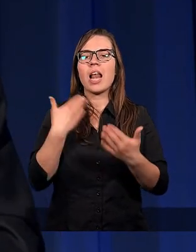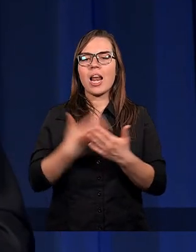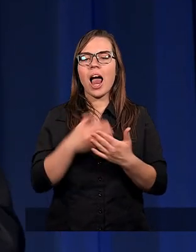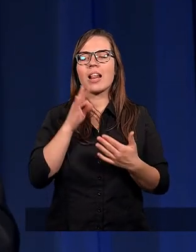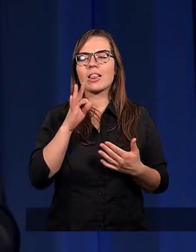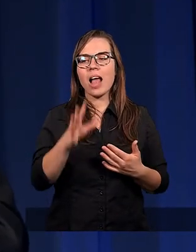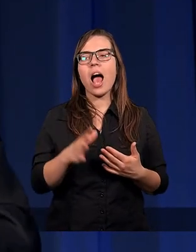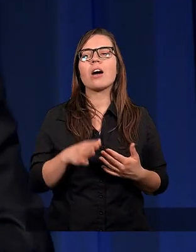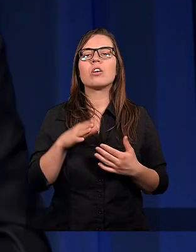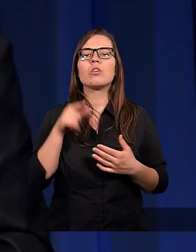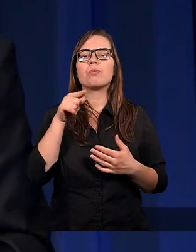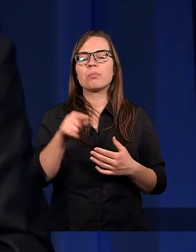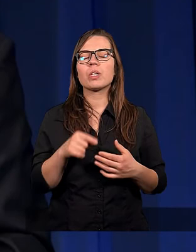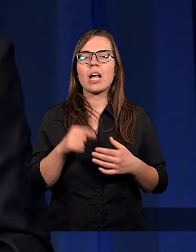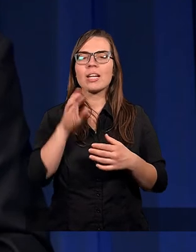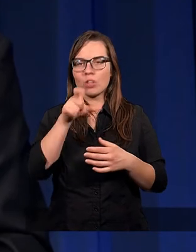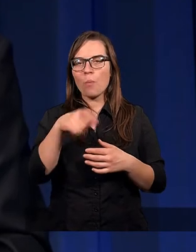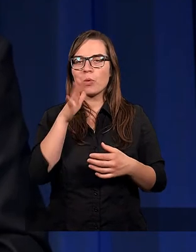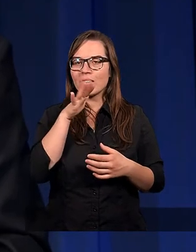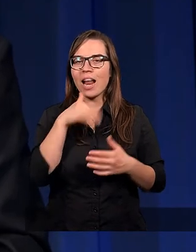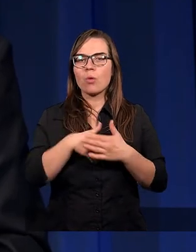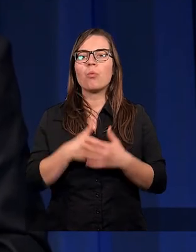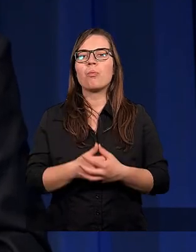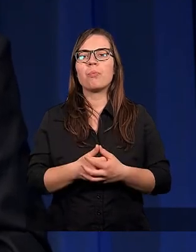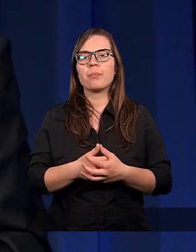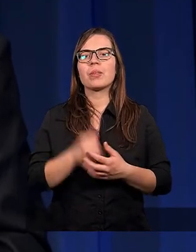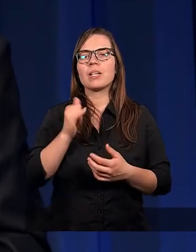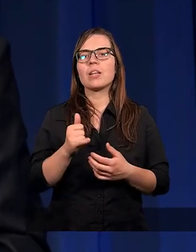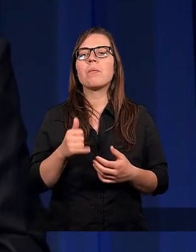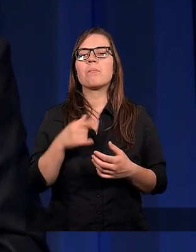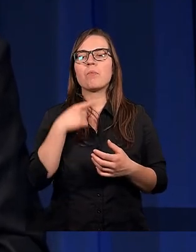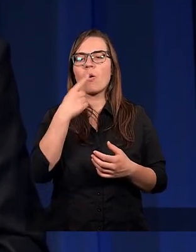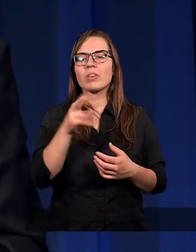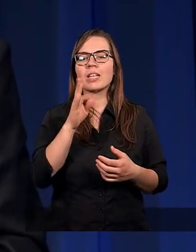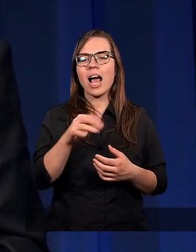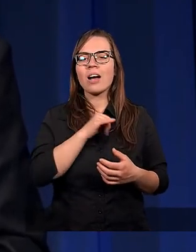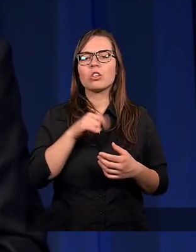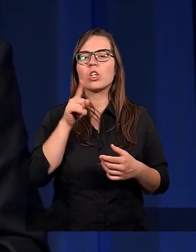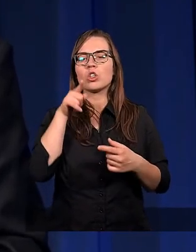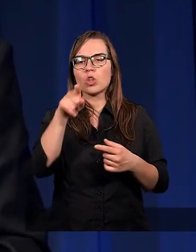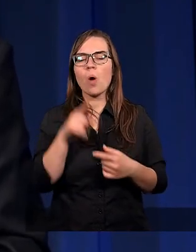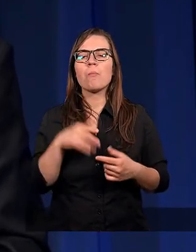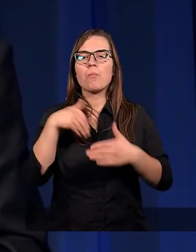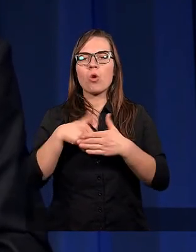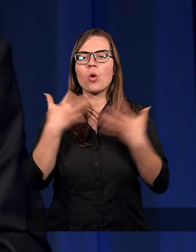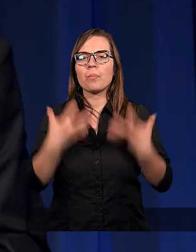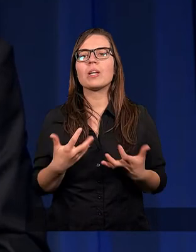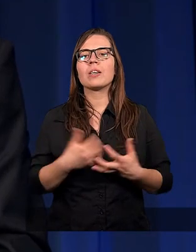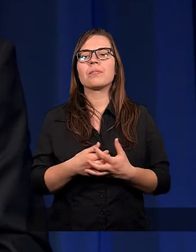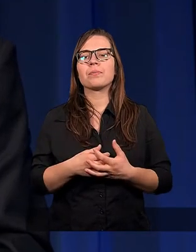Dlatego tak postąpię z tobą, Izraelu. I ponieważ tak chcę z tobą postąpić,